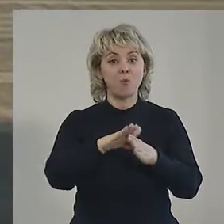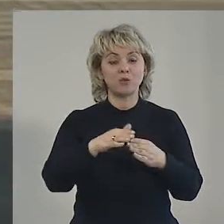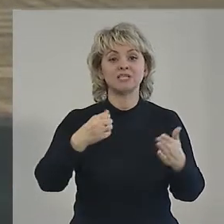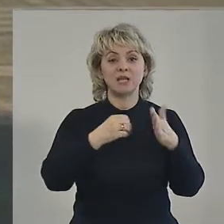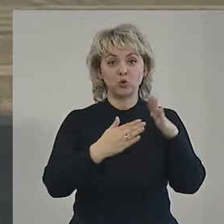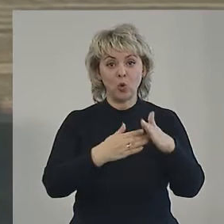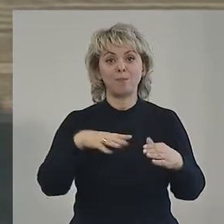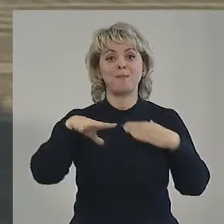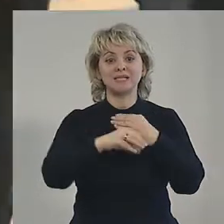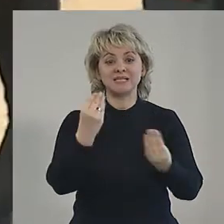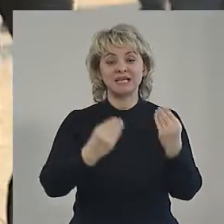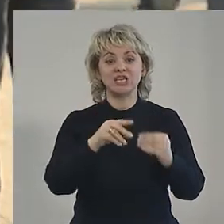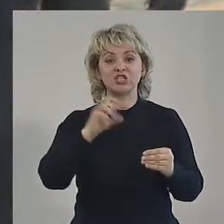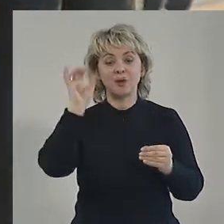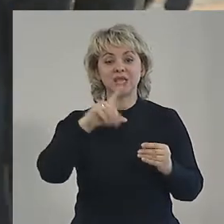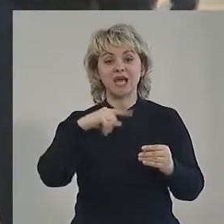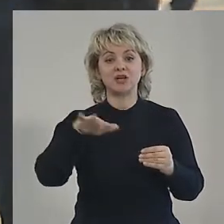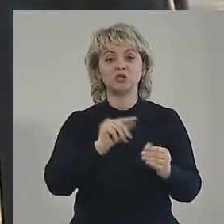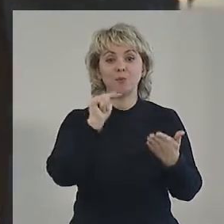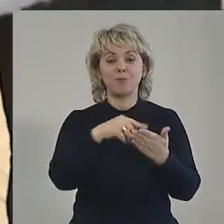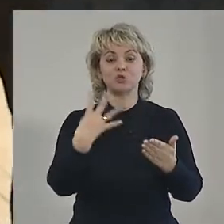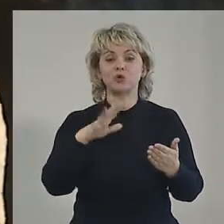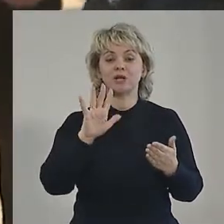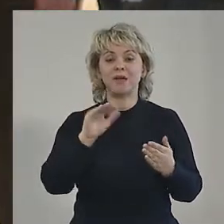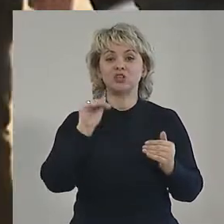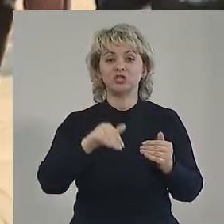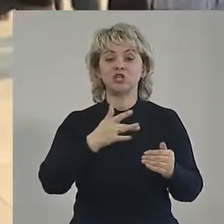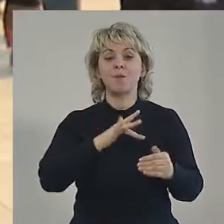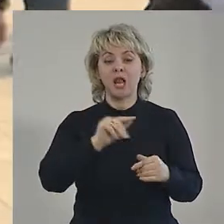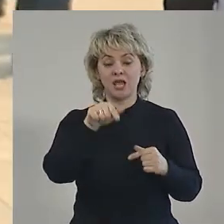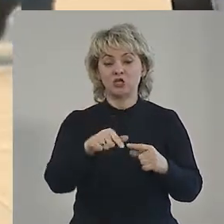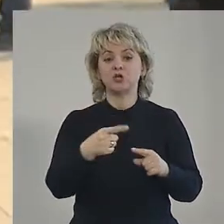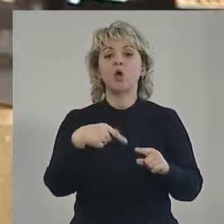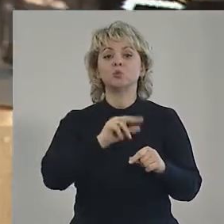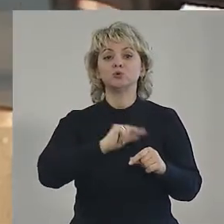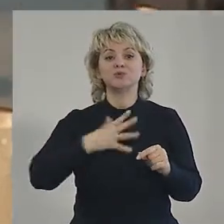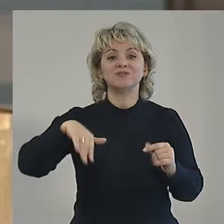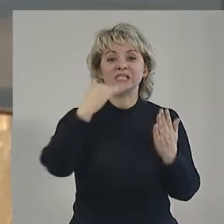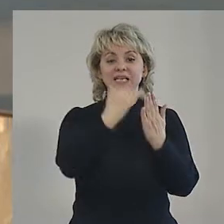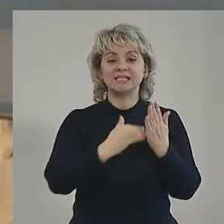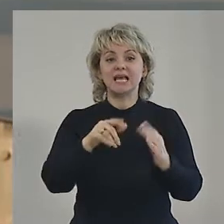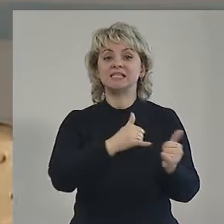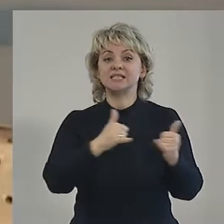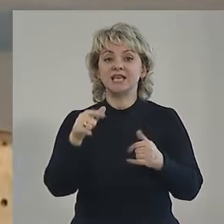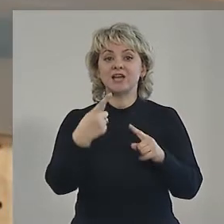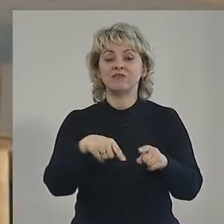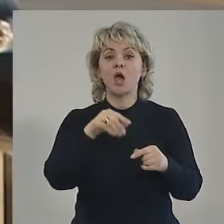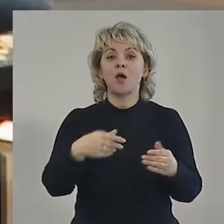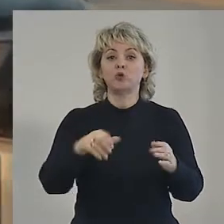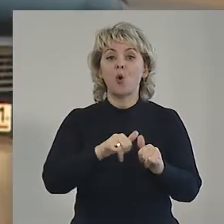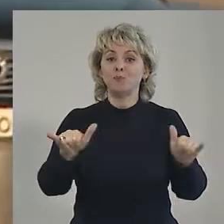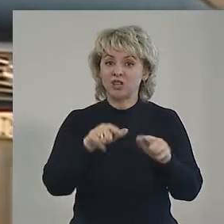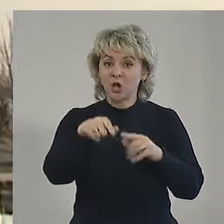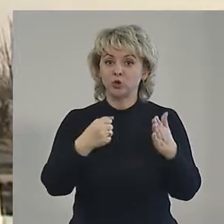На последний матч чемпионата России могут попасть 45 тысяч болельщиков. Будут работать все системы и сервисы от точек питания